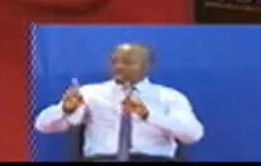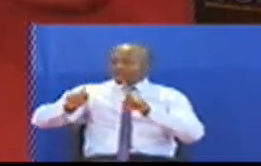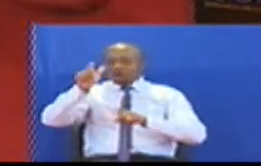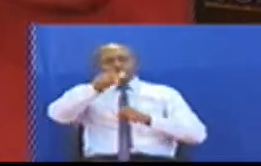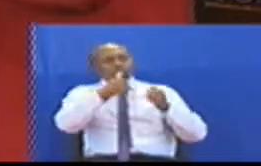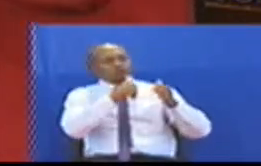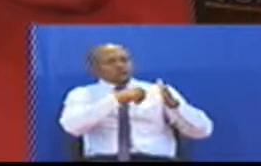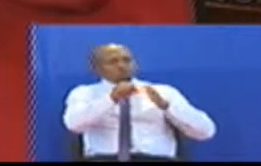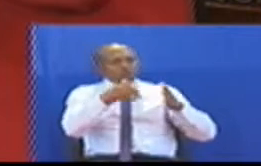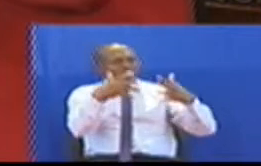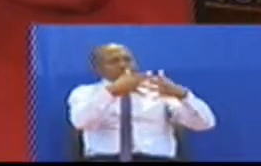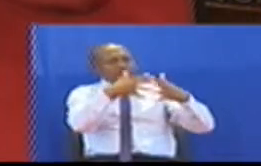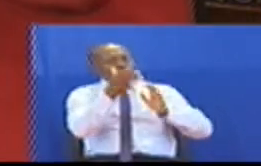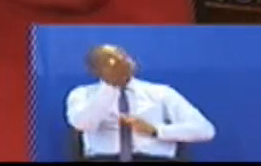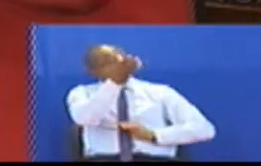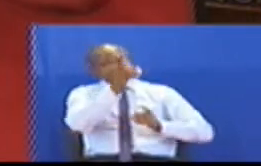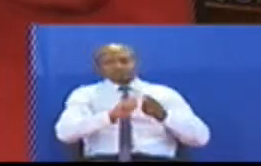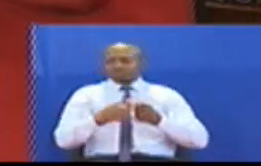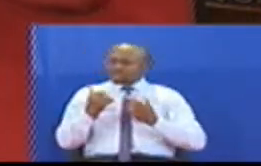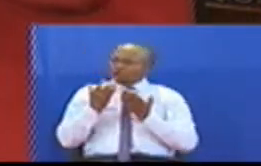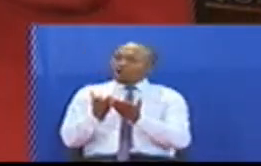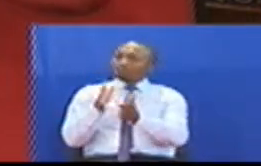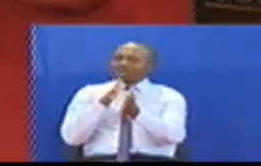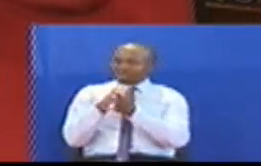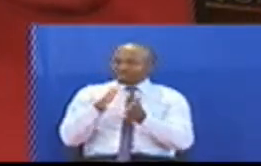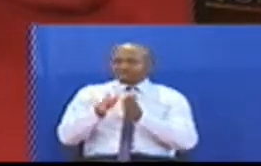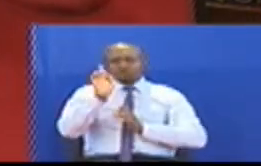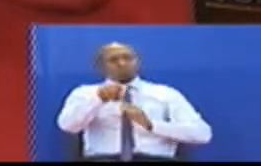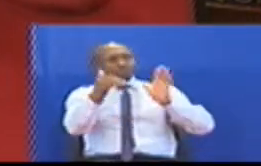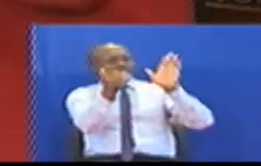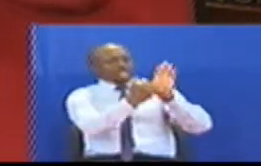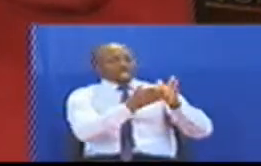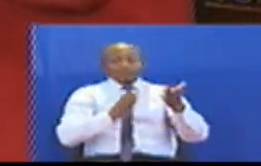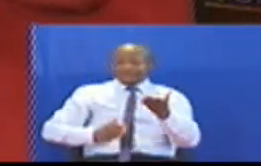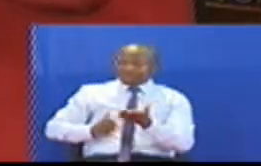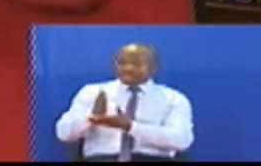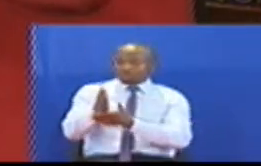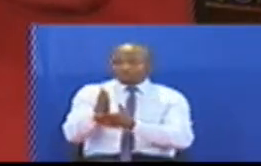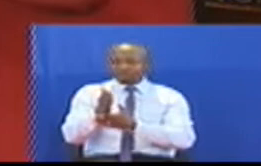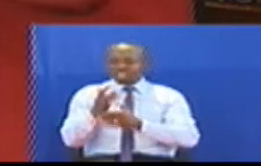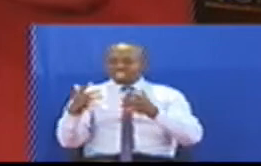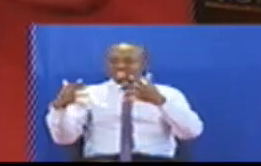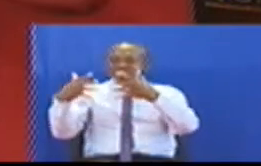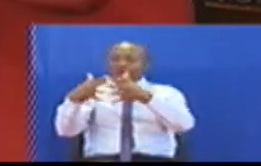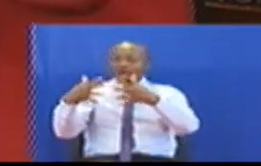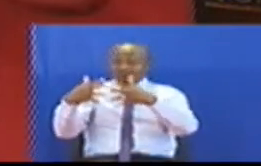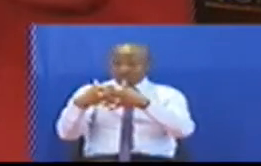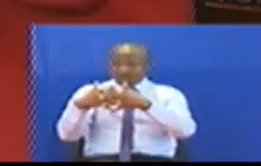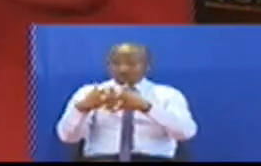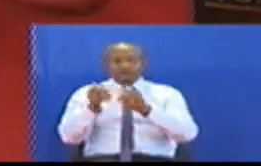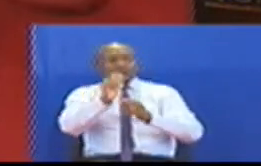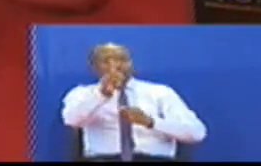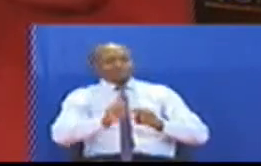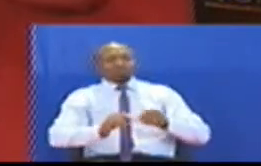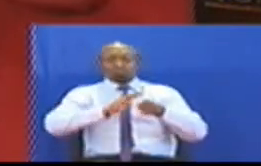madukani. Mheshimiwa Spika, naomba nieleze kidogo kwamba kuna sheria imepitishwa kwamba nyavu ambazo zinatakiwa zivuliwe, yani zivue ndani